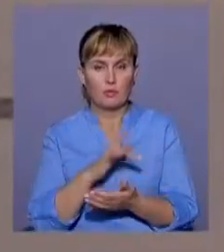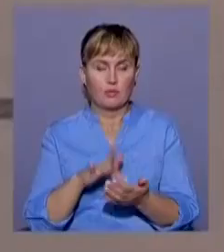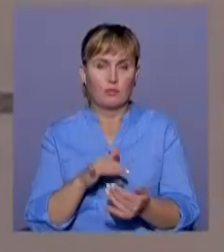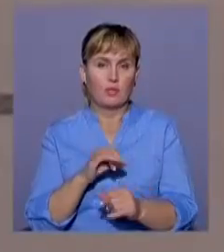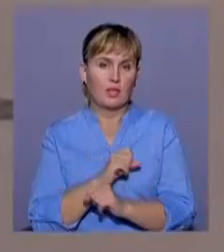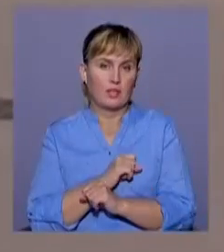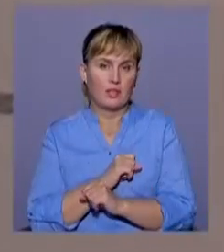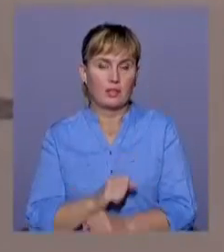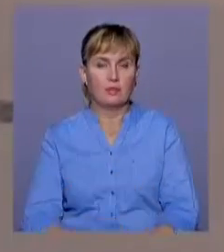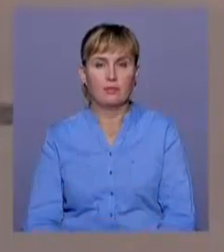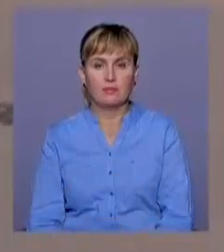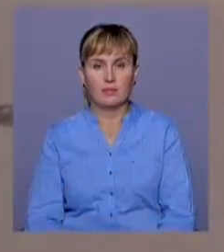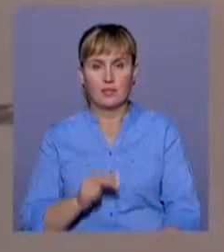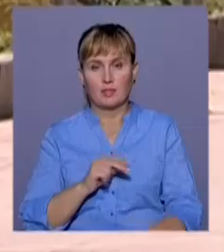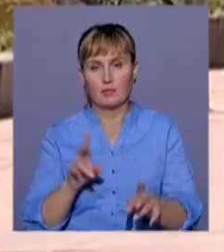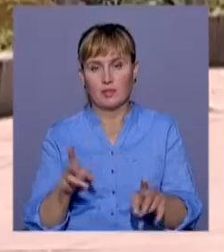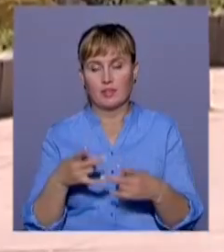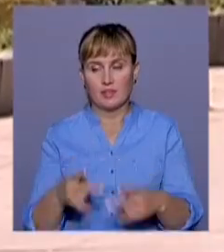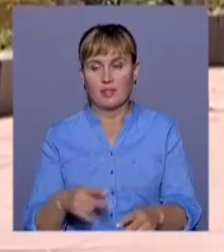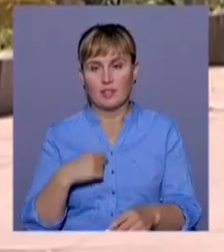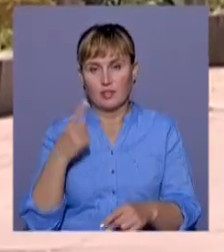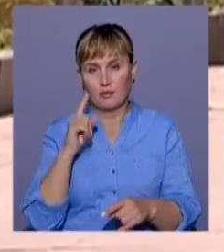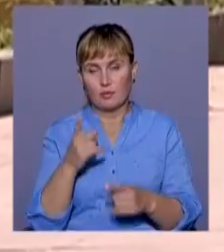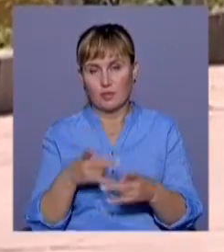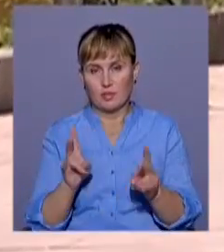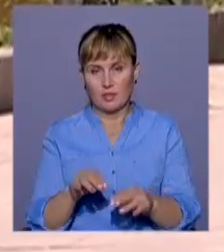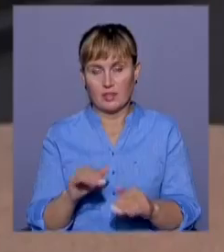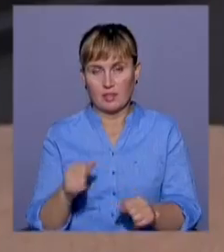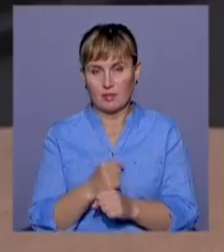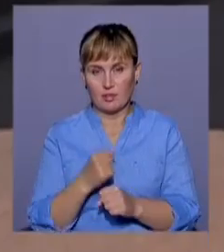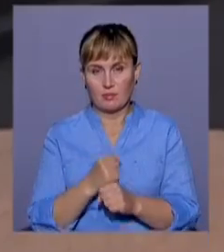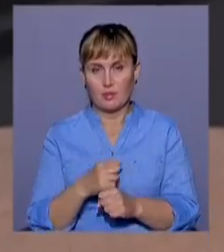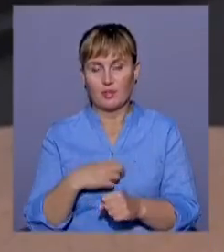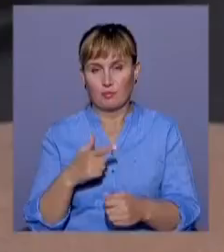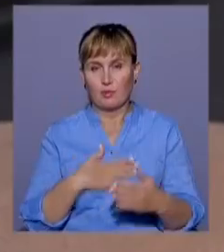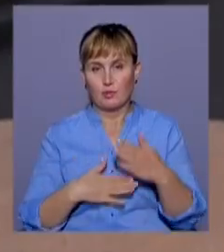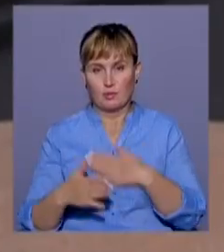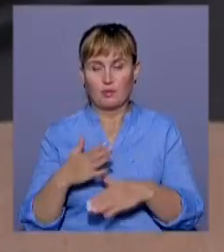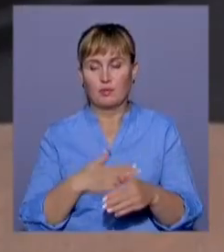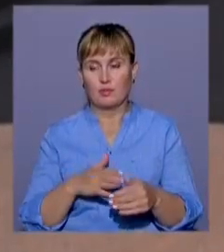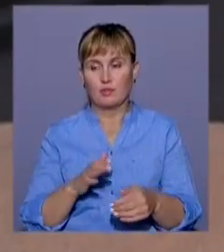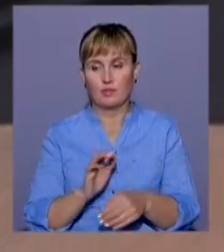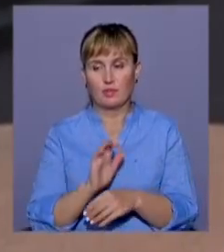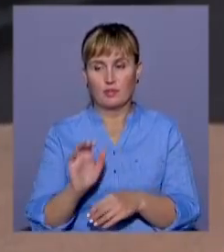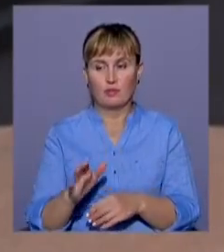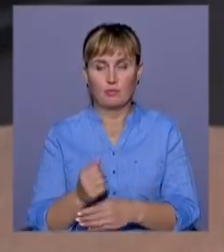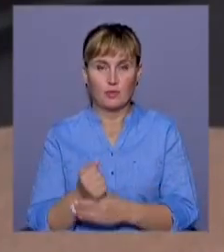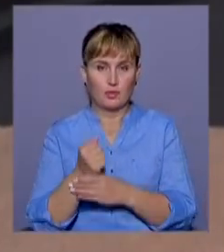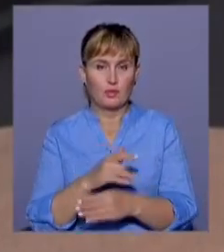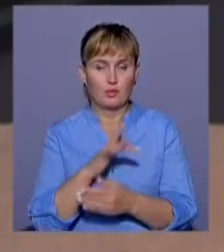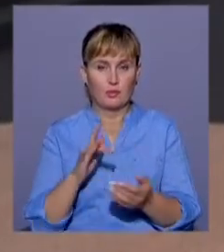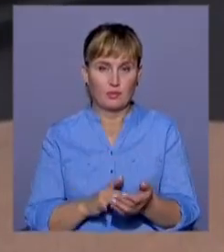отдыхаем. Работать не надо? Не надо. Я думаю, что не надо детям работать. Я бы с удовольствием куда-нибудь в поддержку